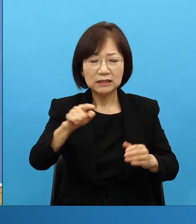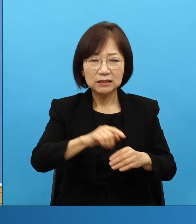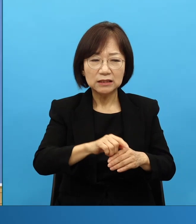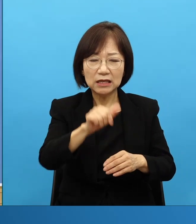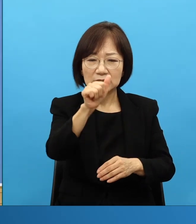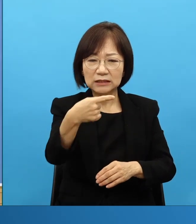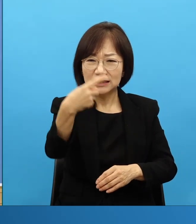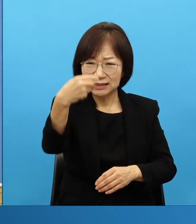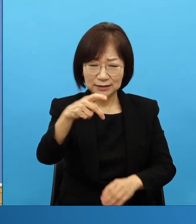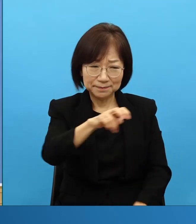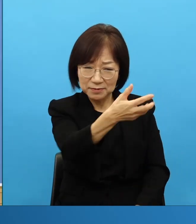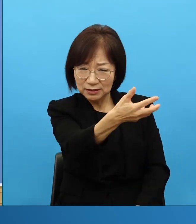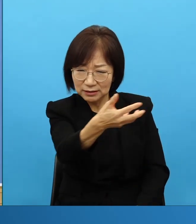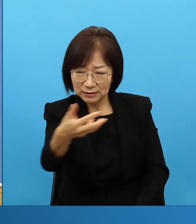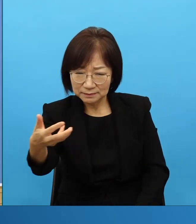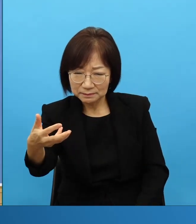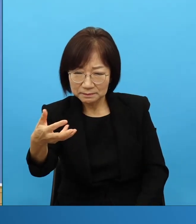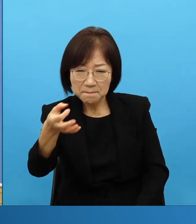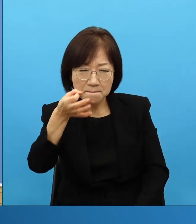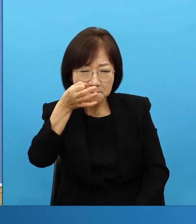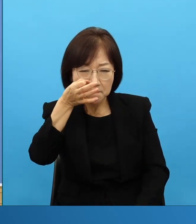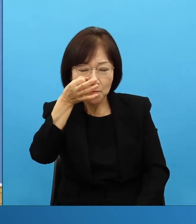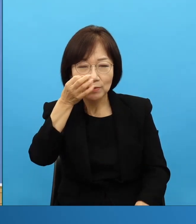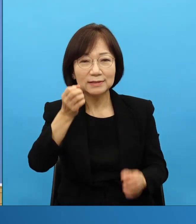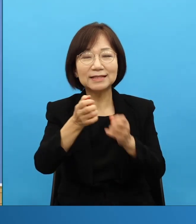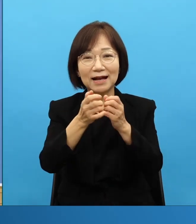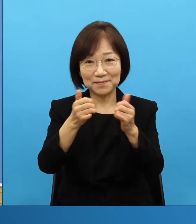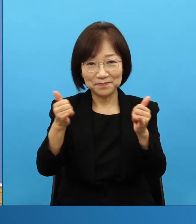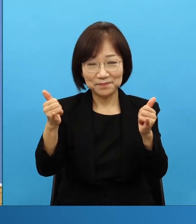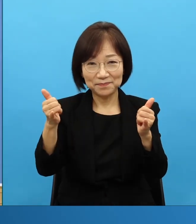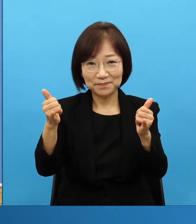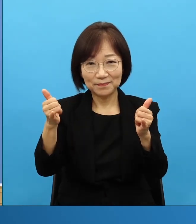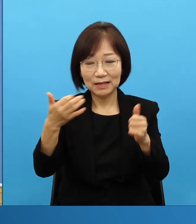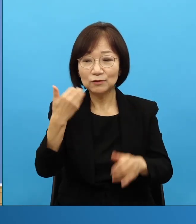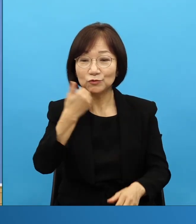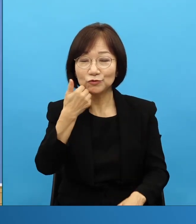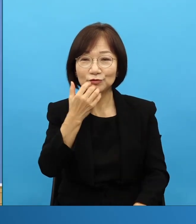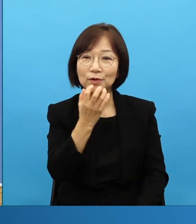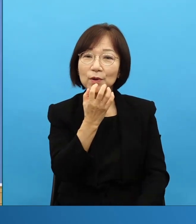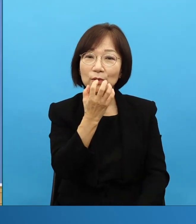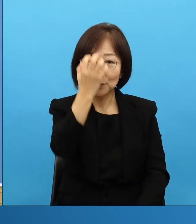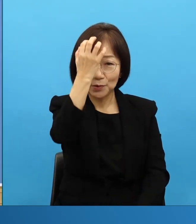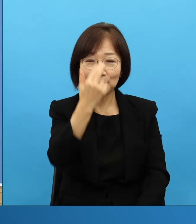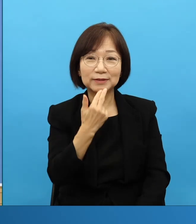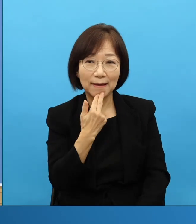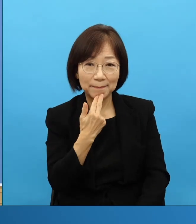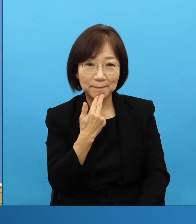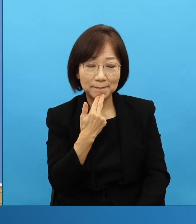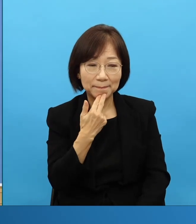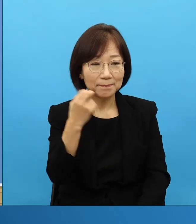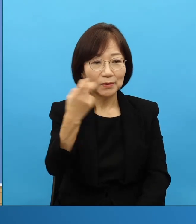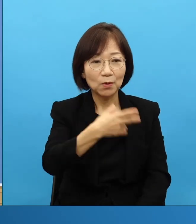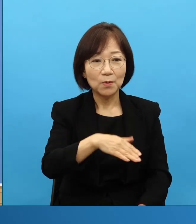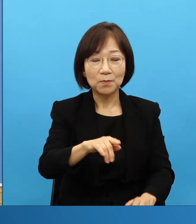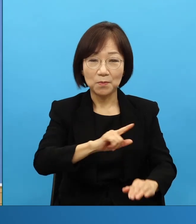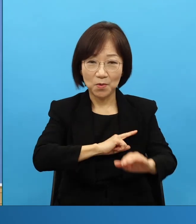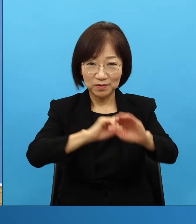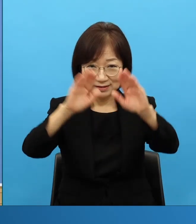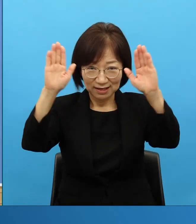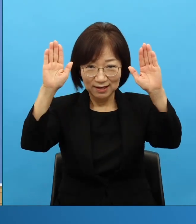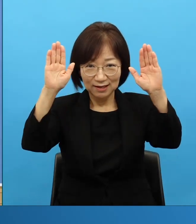of Egypt who enjoyed this. 크게 뭐 많이 있습니다만은 요셉과 모세 아닙니까? We see many people who enjoyed it, and yet we